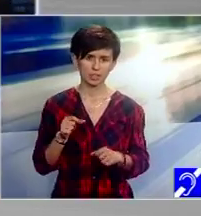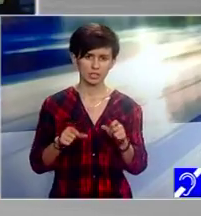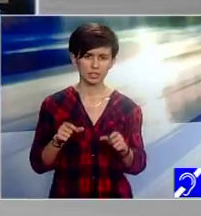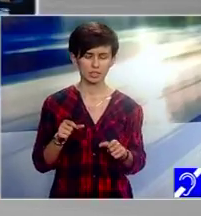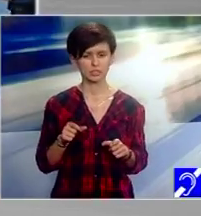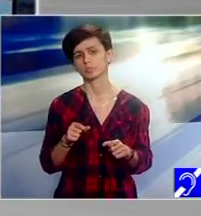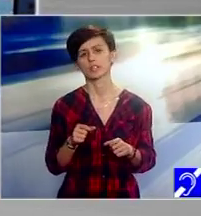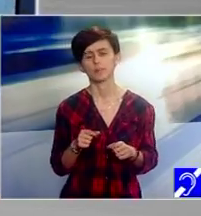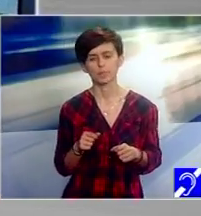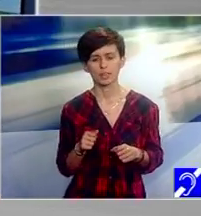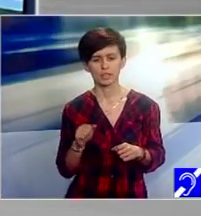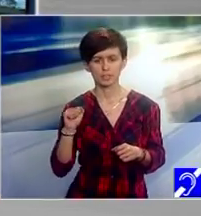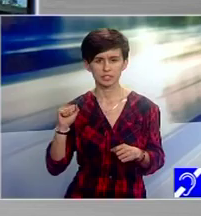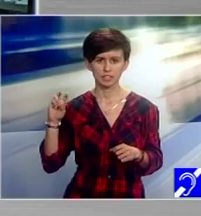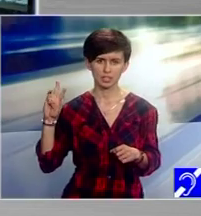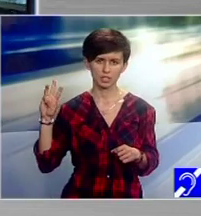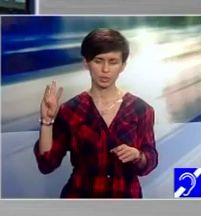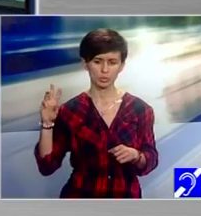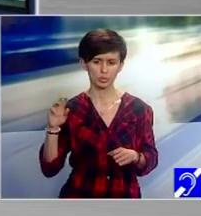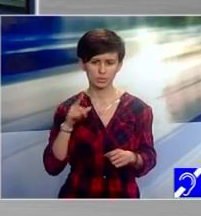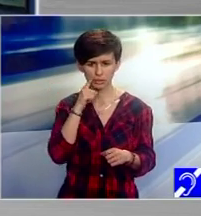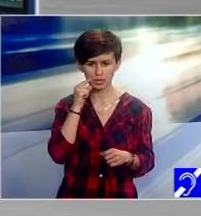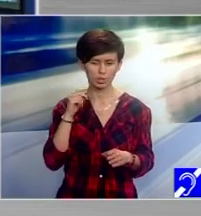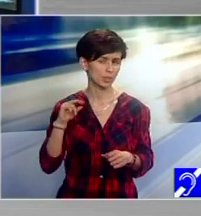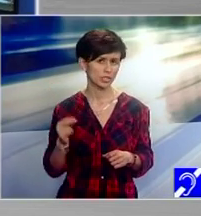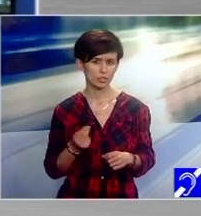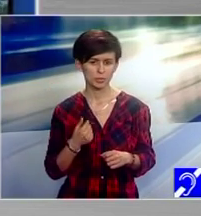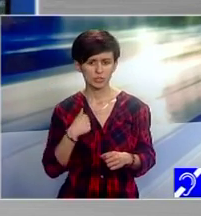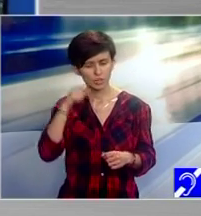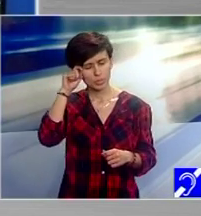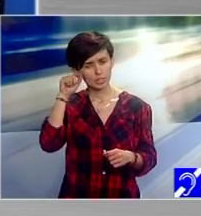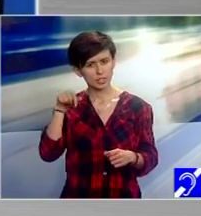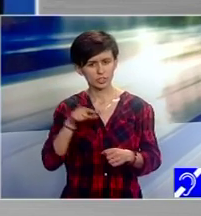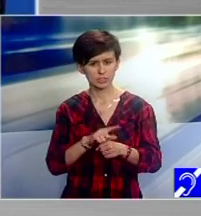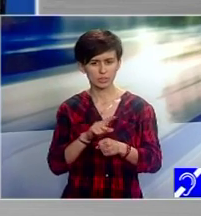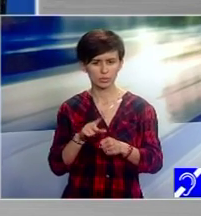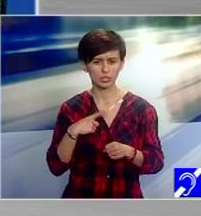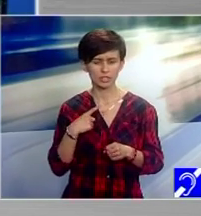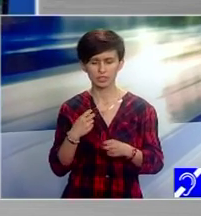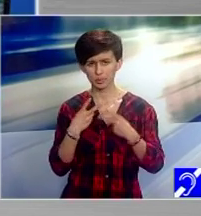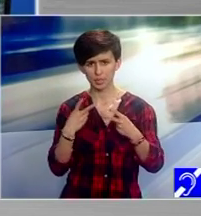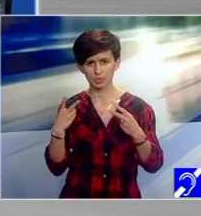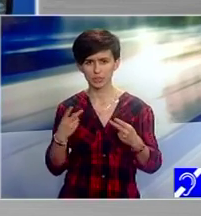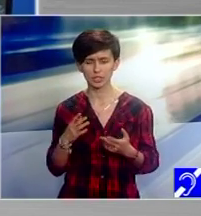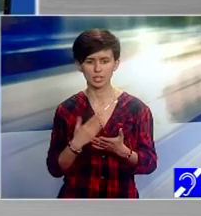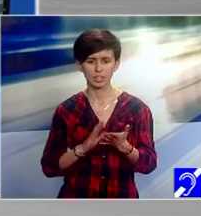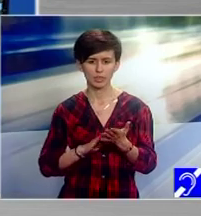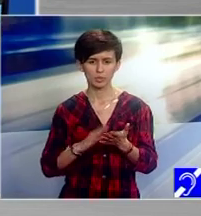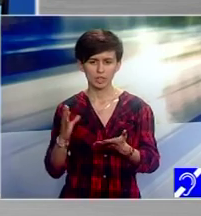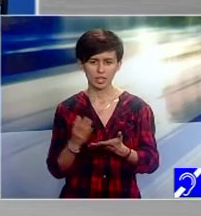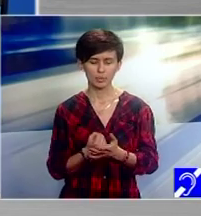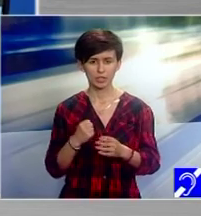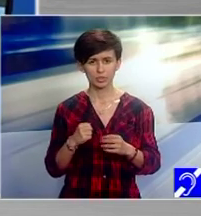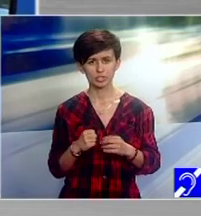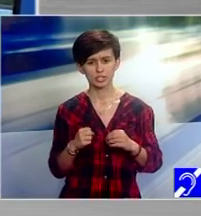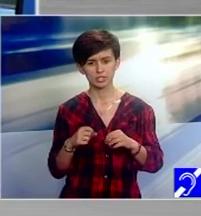Sally Woodlamont, un alt om extraordinar. Până la urmă, acest lucru cred că este cel mai important, anume faptul că am reușit la Fără Prejudecăți să creăm